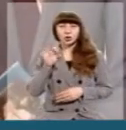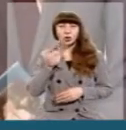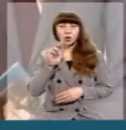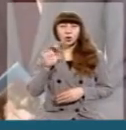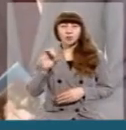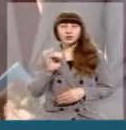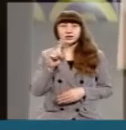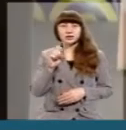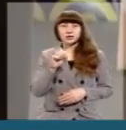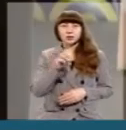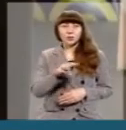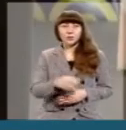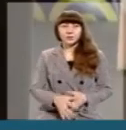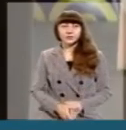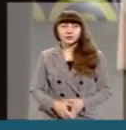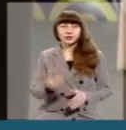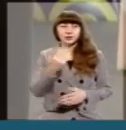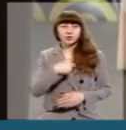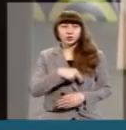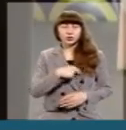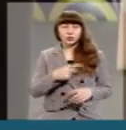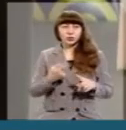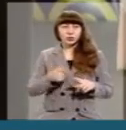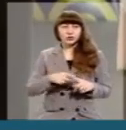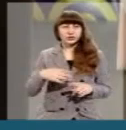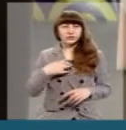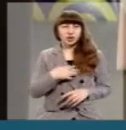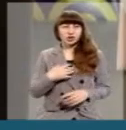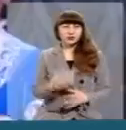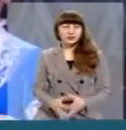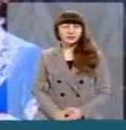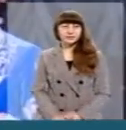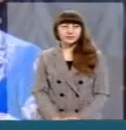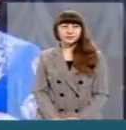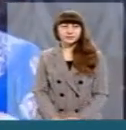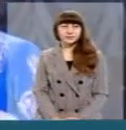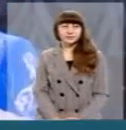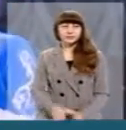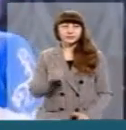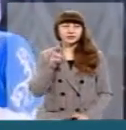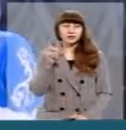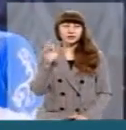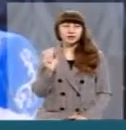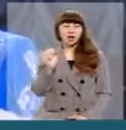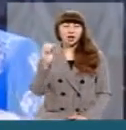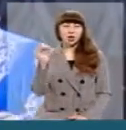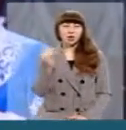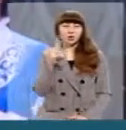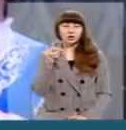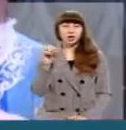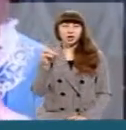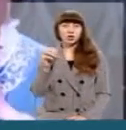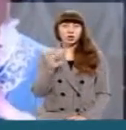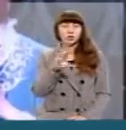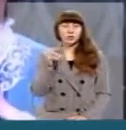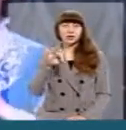ауданына өте зор. Бақытжан Сәуекеновтың Меңдіқарада еңбек етіп келе жатқанына 20 жылға жуықтады. Мұнда ол аудандық мәдениет үйі жанынан